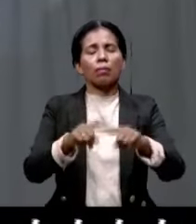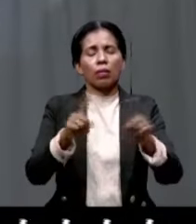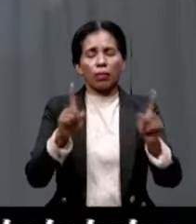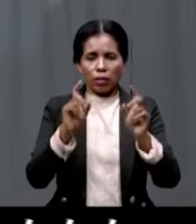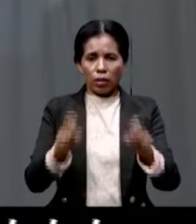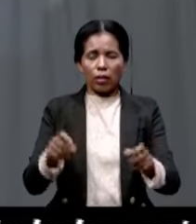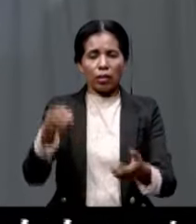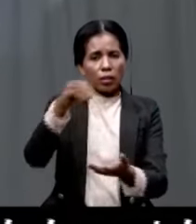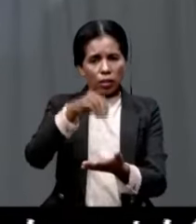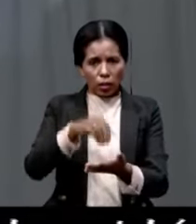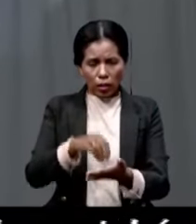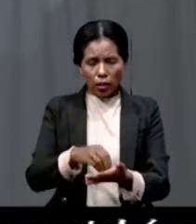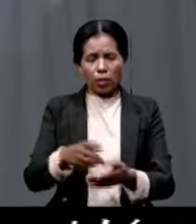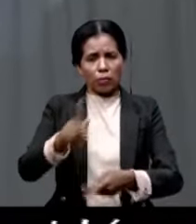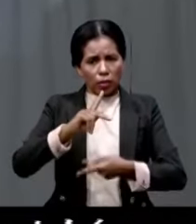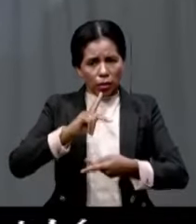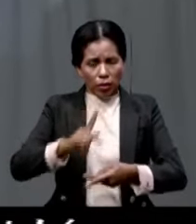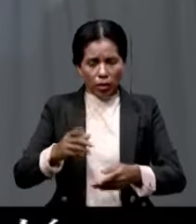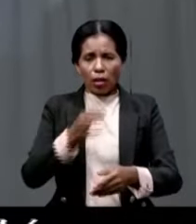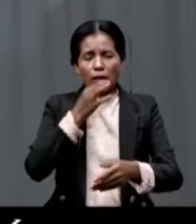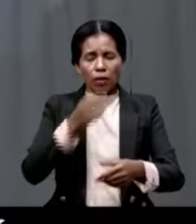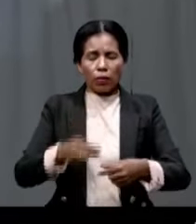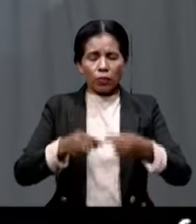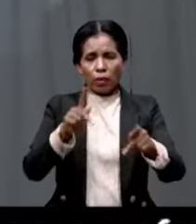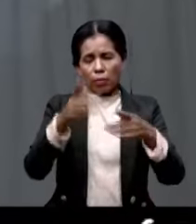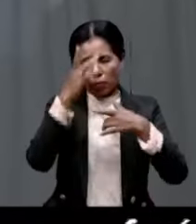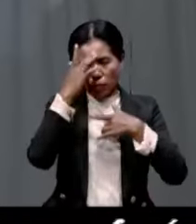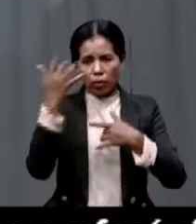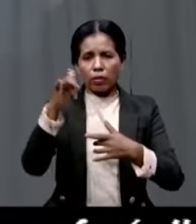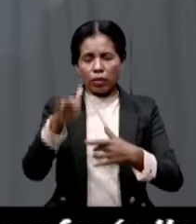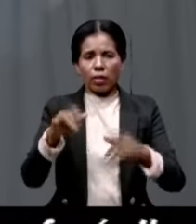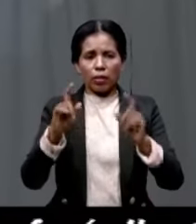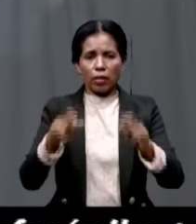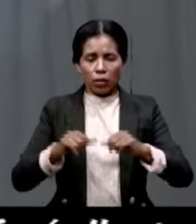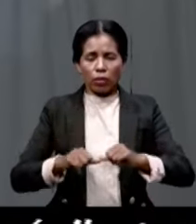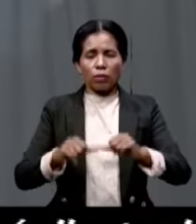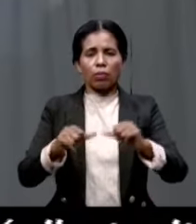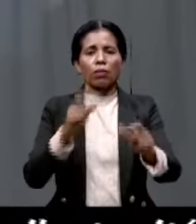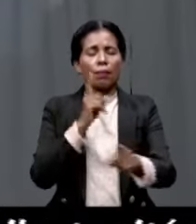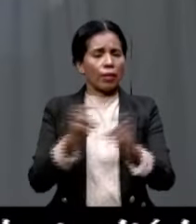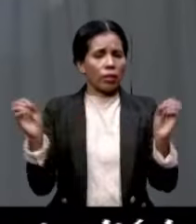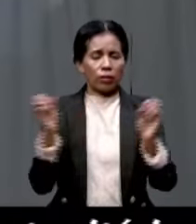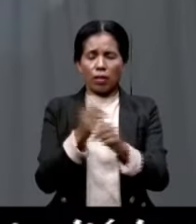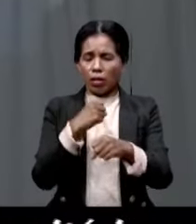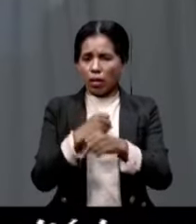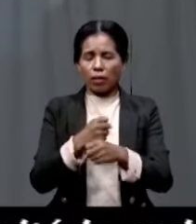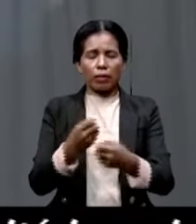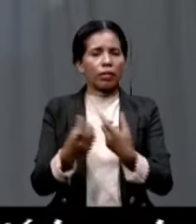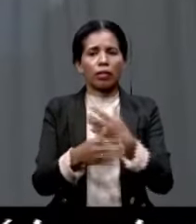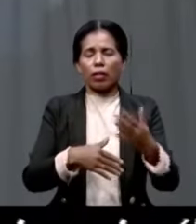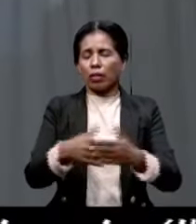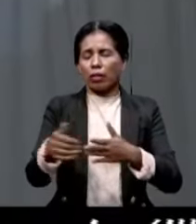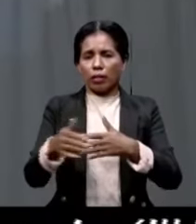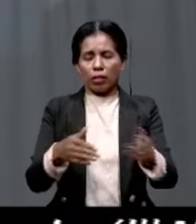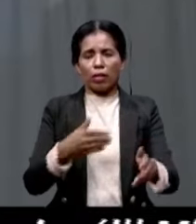mesti tem que assegura kata prestação lebih banyak nia foba cliente ke utente sih rene, itu nia mesti tem que garantir lah, os nia halo buat itu desequilibrio, halo bani